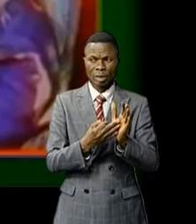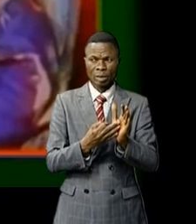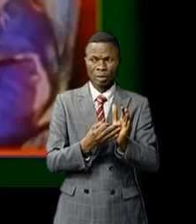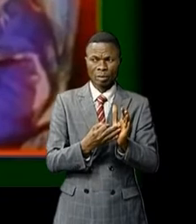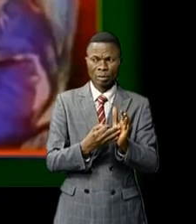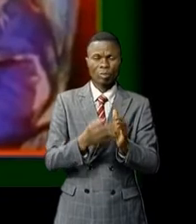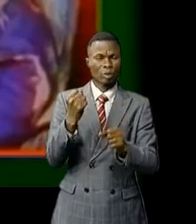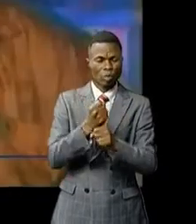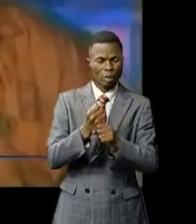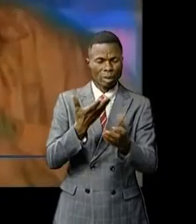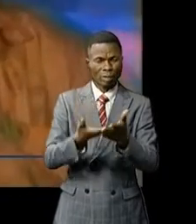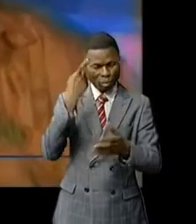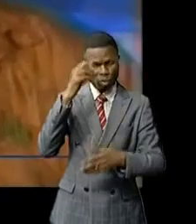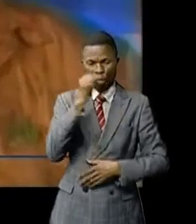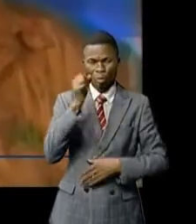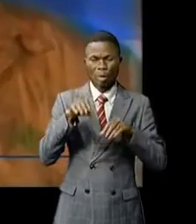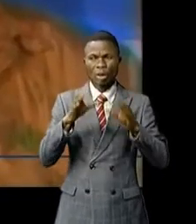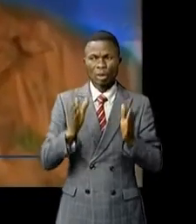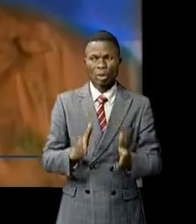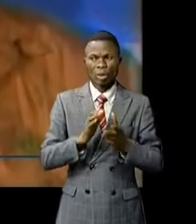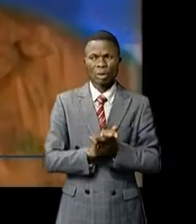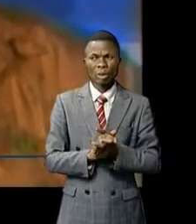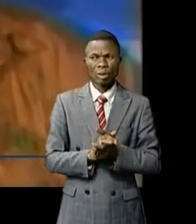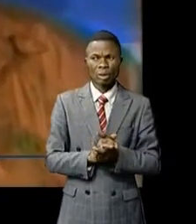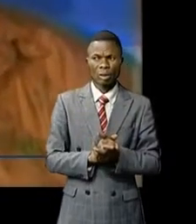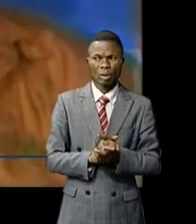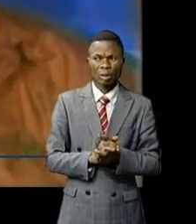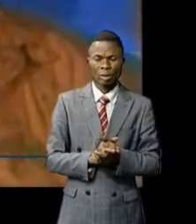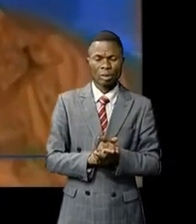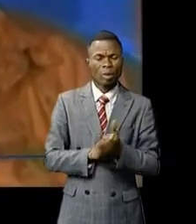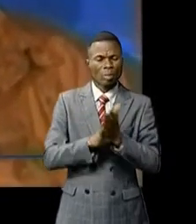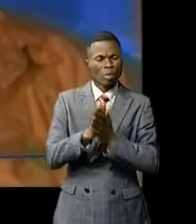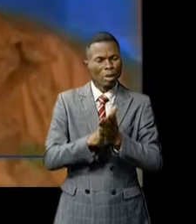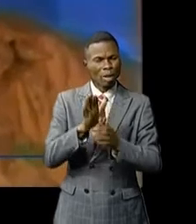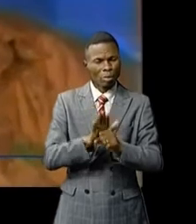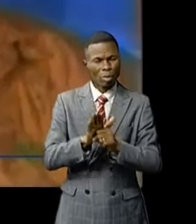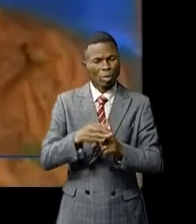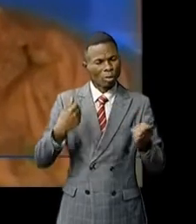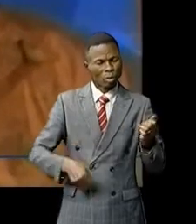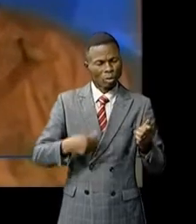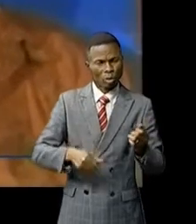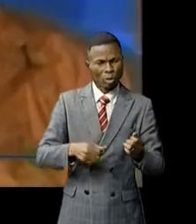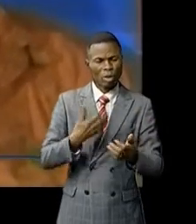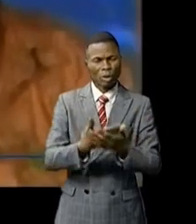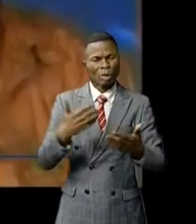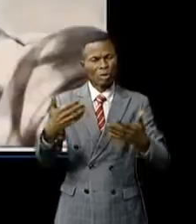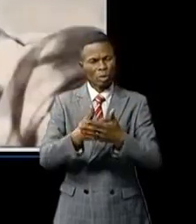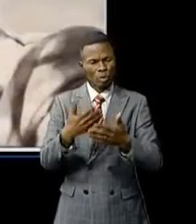que l'homme. Mais tout de même, la poétique s'occupe de nous. Parce que je ne peux pas ignorer la poétique de mon